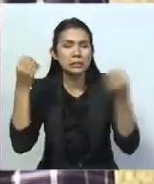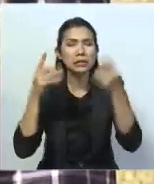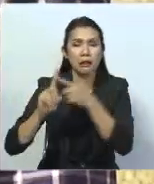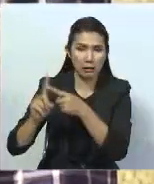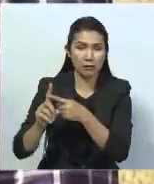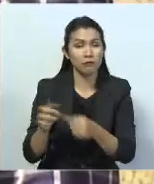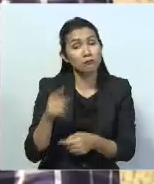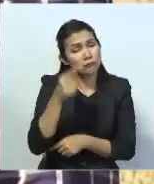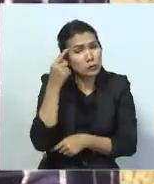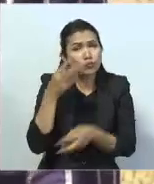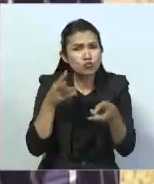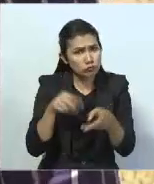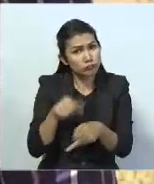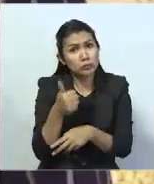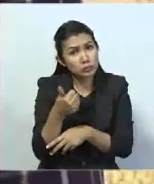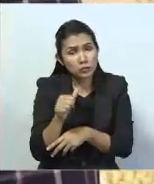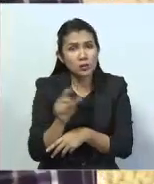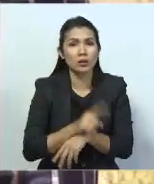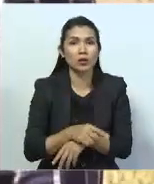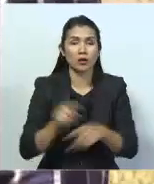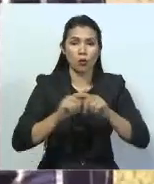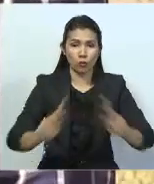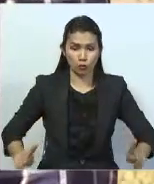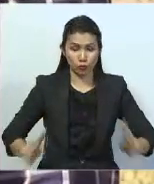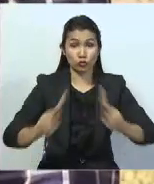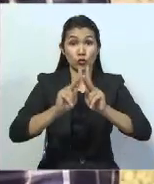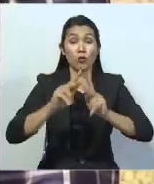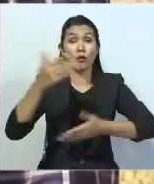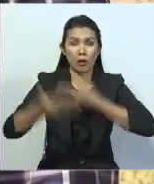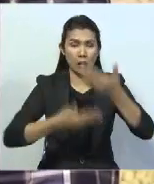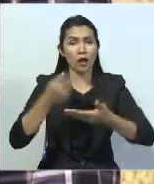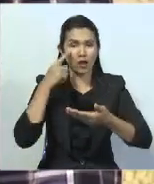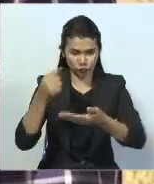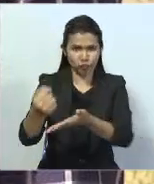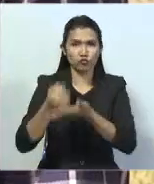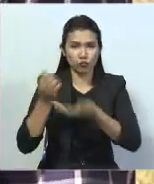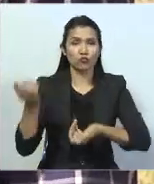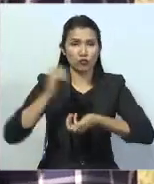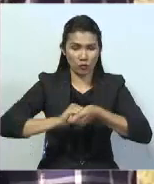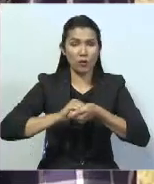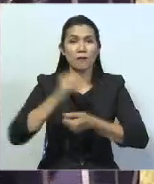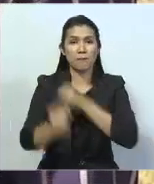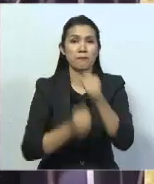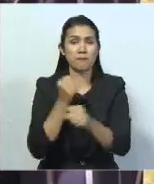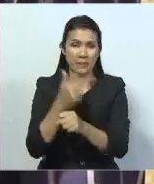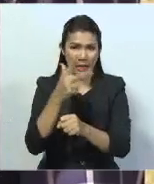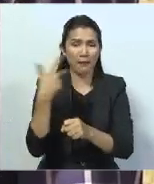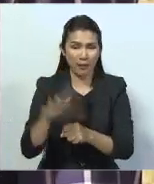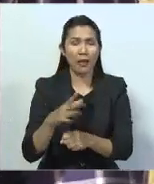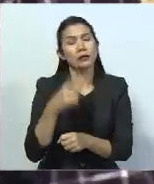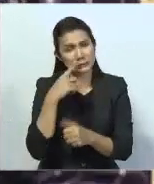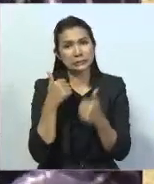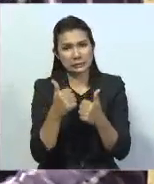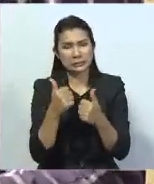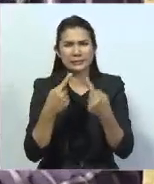าตรการนี้มันดีไหมคะ กระทรวงพาณิชย์ให้ความร่วมมือมาปีนี้เป็นปีที่3 ค่ะ ได้ผลดีครับแ